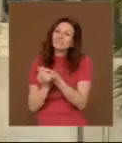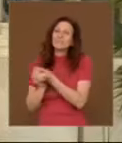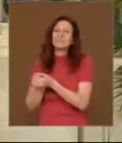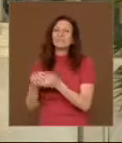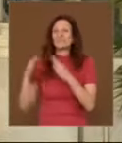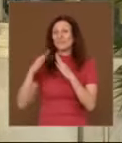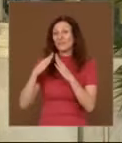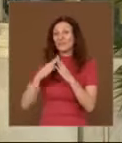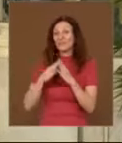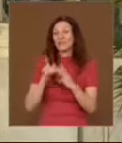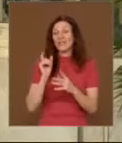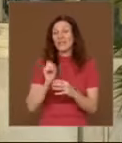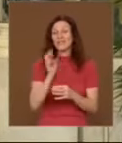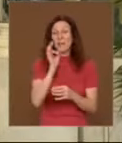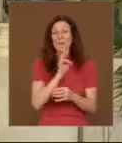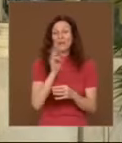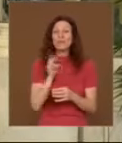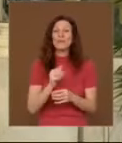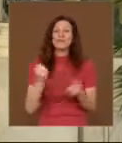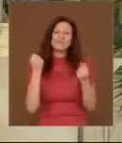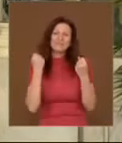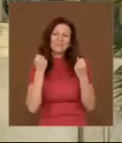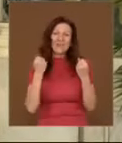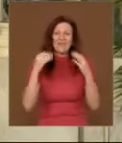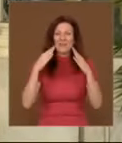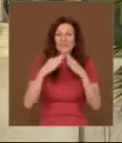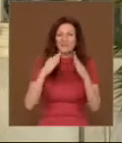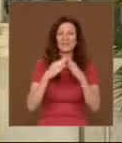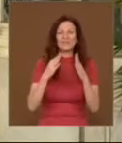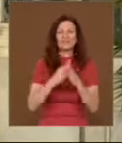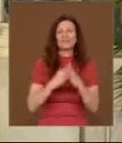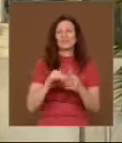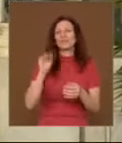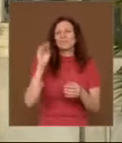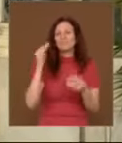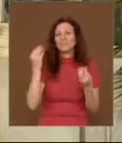вярващите християни за благословение на